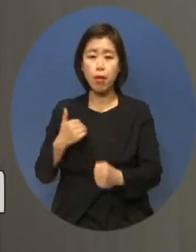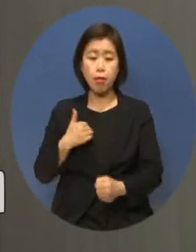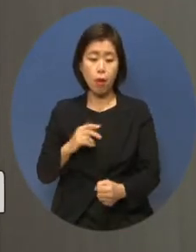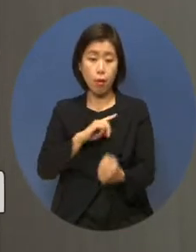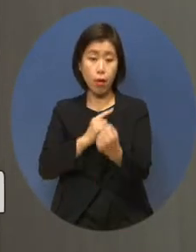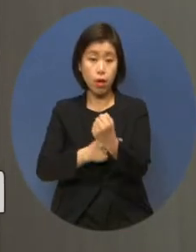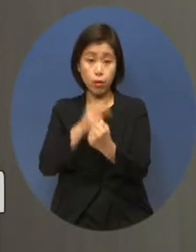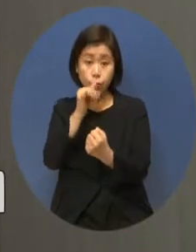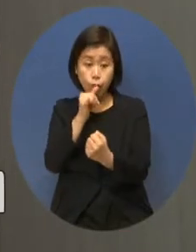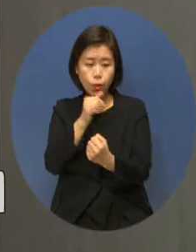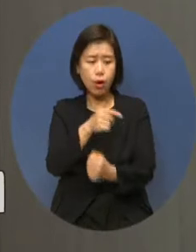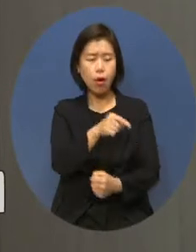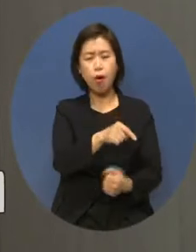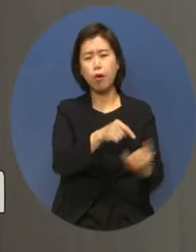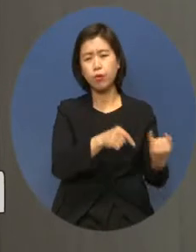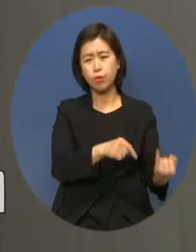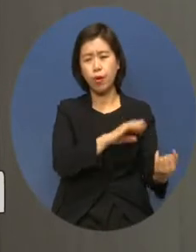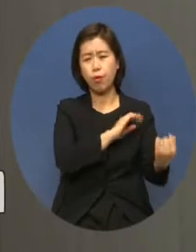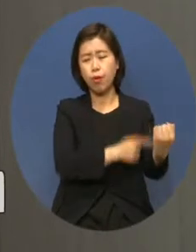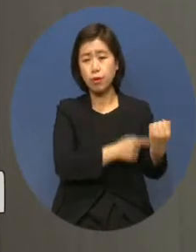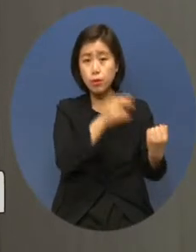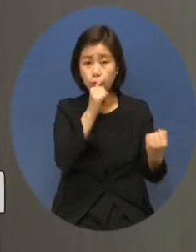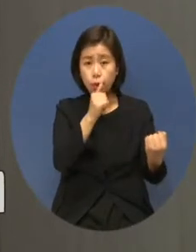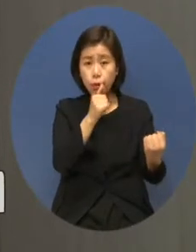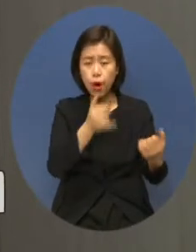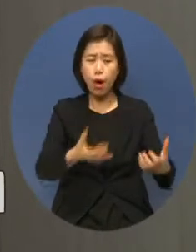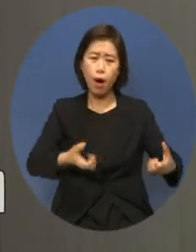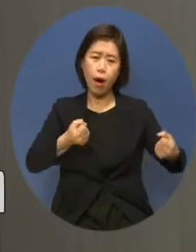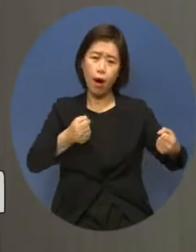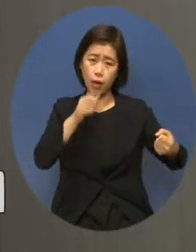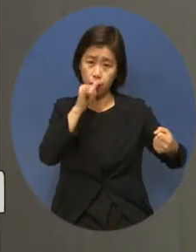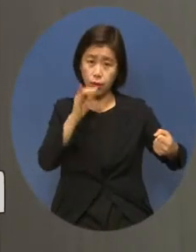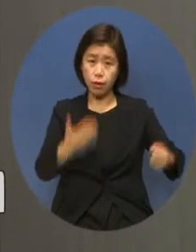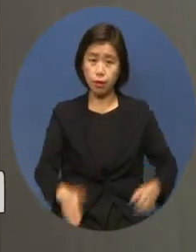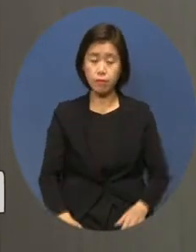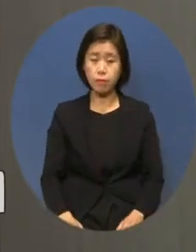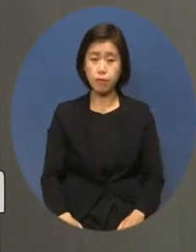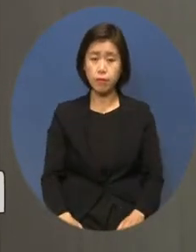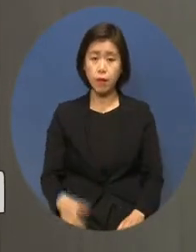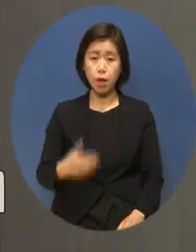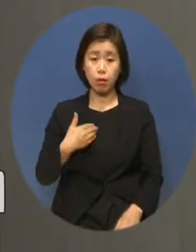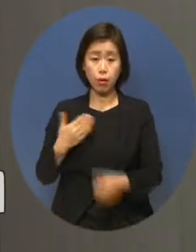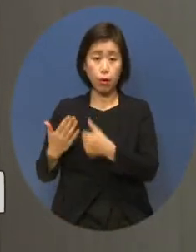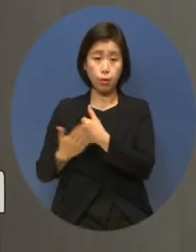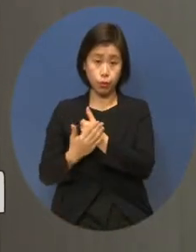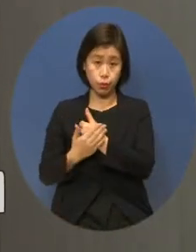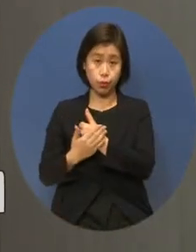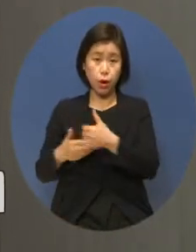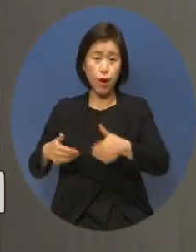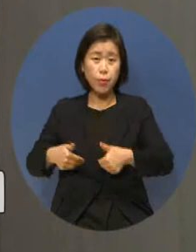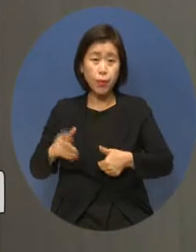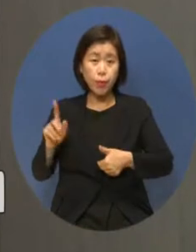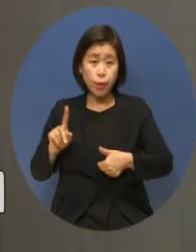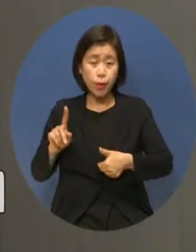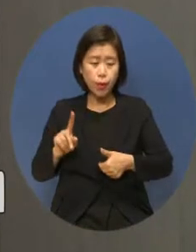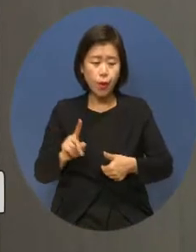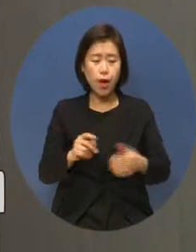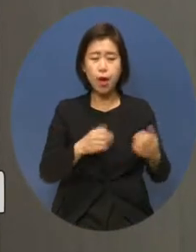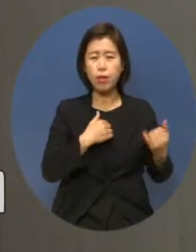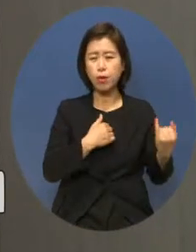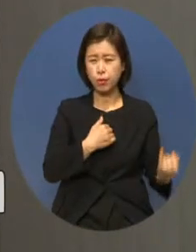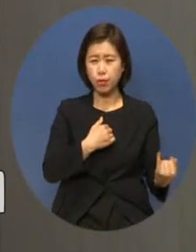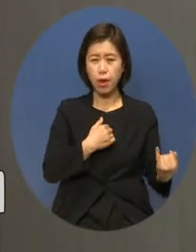것이라면 장혜정에게도 그것이 주어져야 되는데 근데 제가 필요로 하는 도움과 장혜정이 필요로 하는 도움의 종류는 좀 다를 수